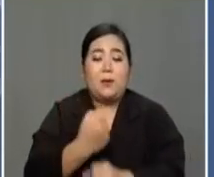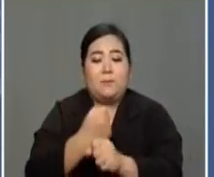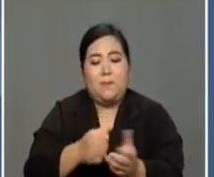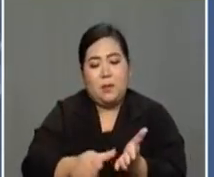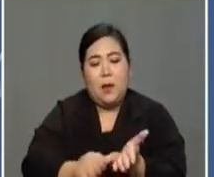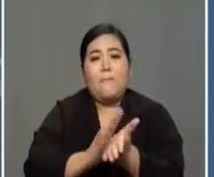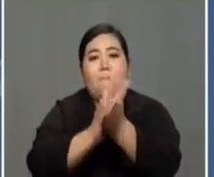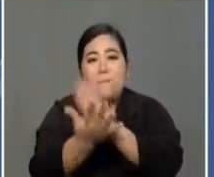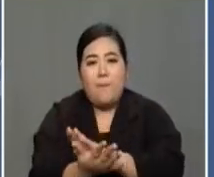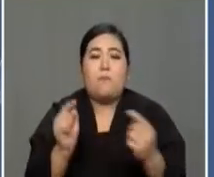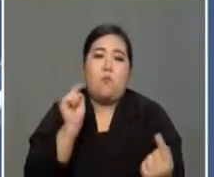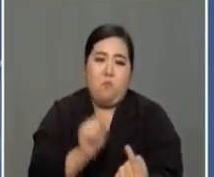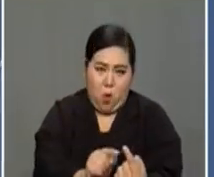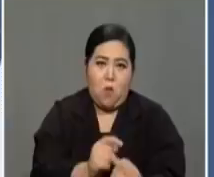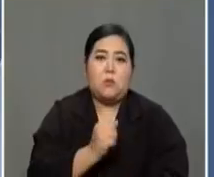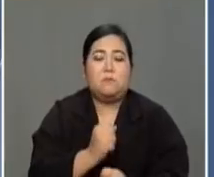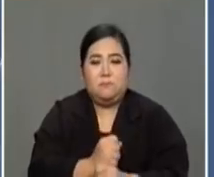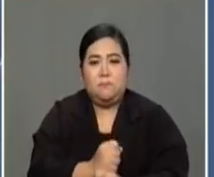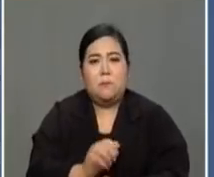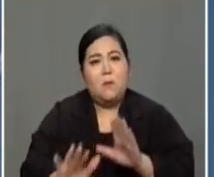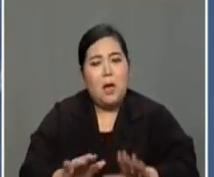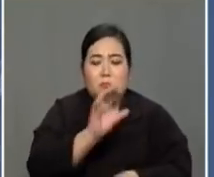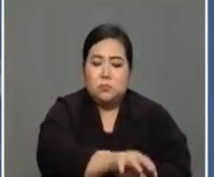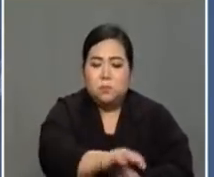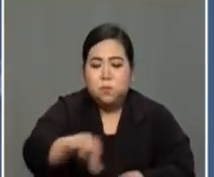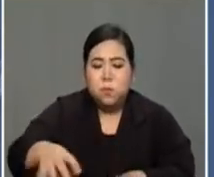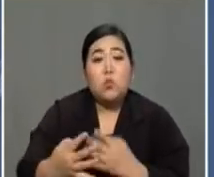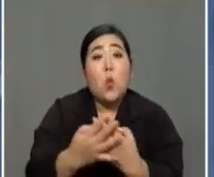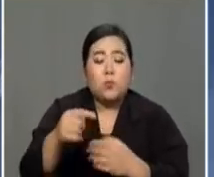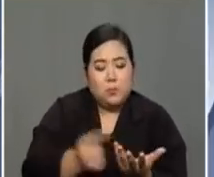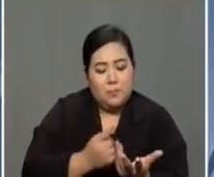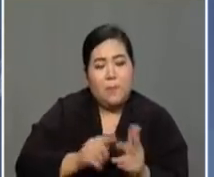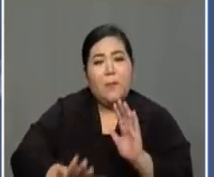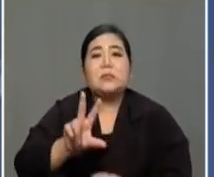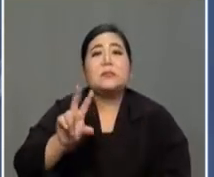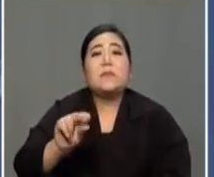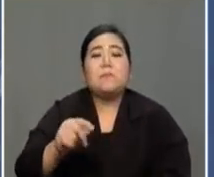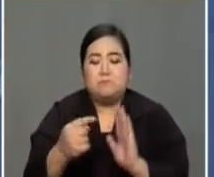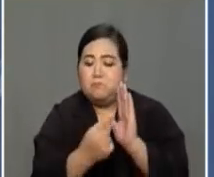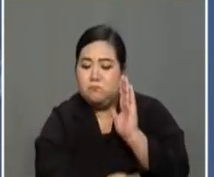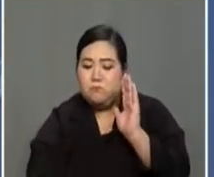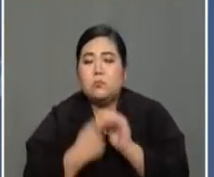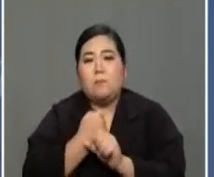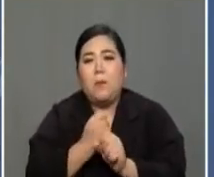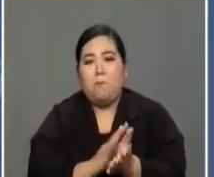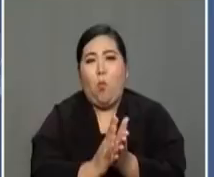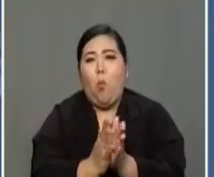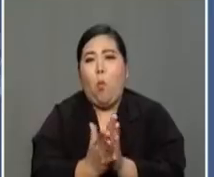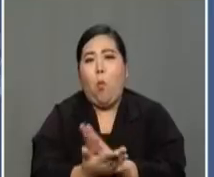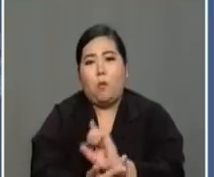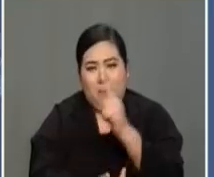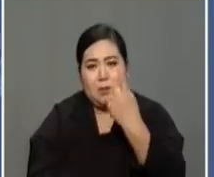ภาพเหมาะนะครับก็ประมาณ30แห่งที่กำลังปรับปรุงอยู่ตอนนี้ ค่ะ ก็แจ้งให้ทราบนะครับตอน